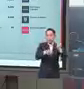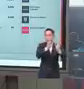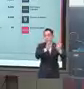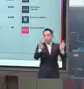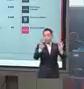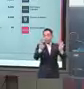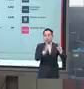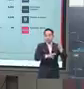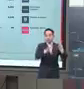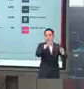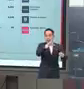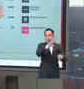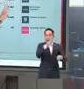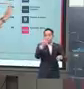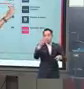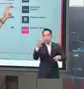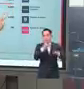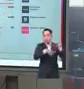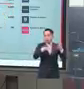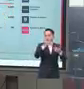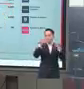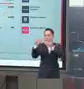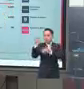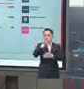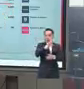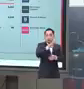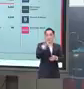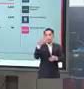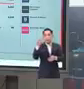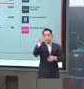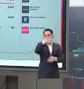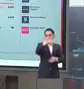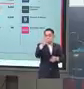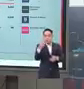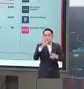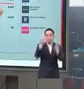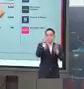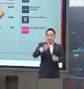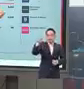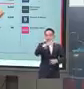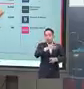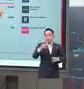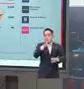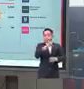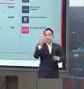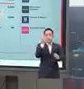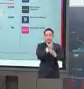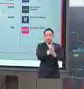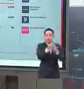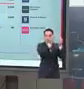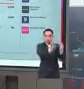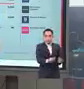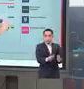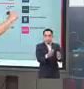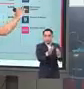pihak 2013 kemudian Vi 14 pada titik titik itu ada tsunami tapi masih berjaya menggegalkan dengan menyorti yang sedikit